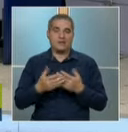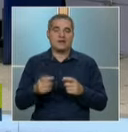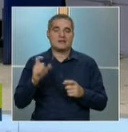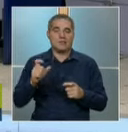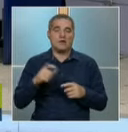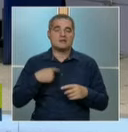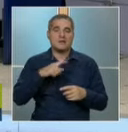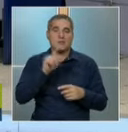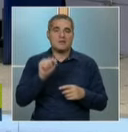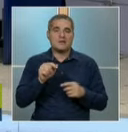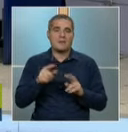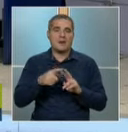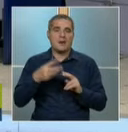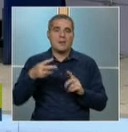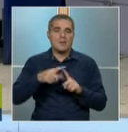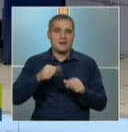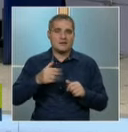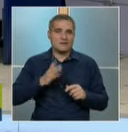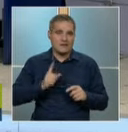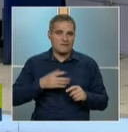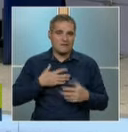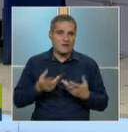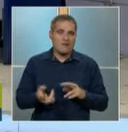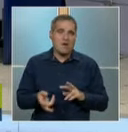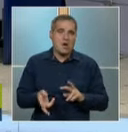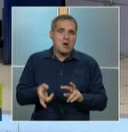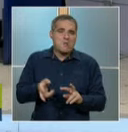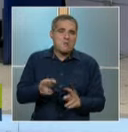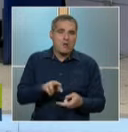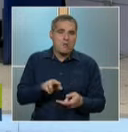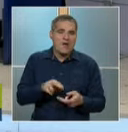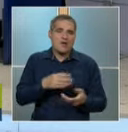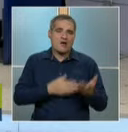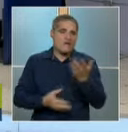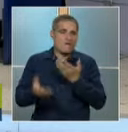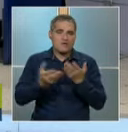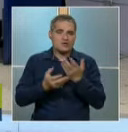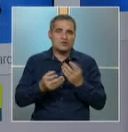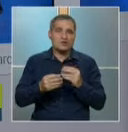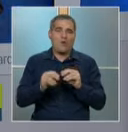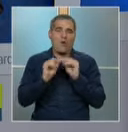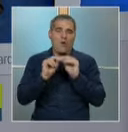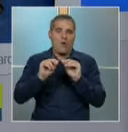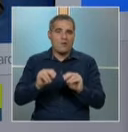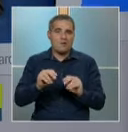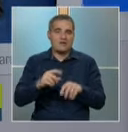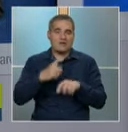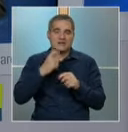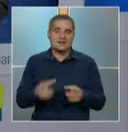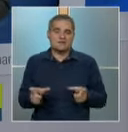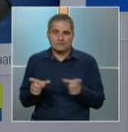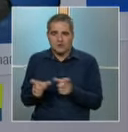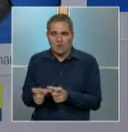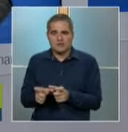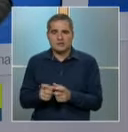попитам Петя. Трябва ли да има някаква промяна в училищното образование, за да ограничим